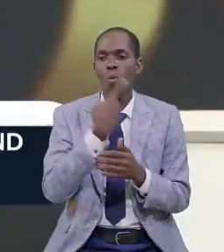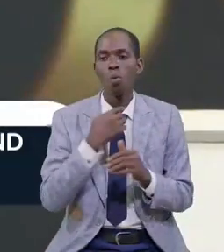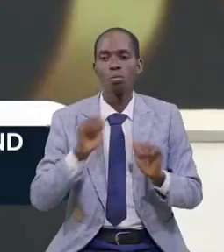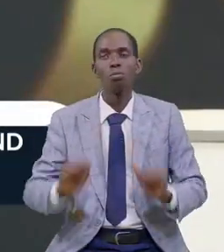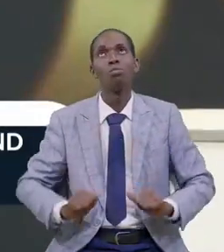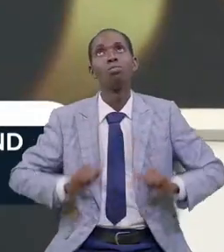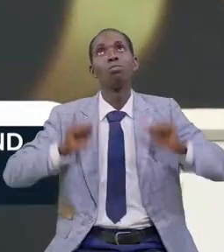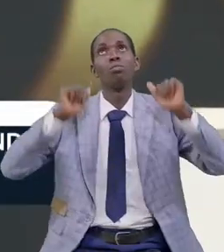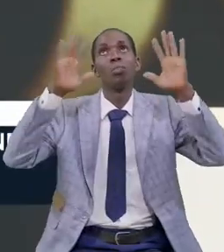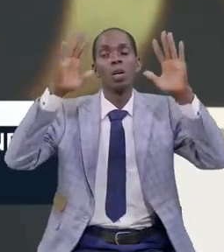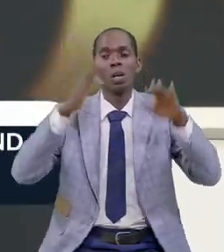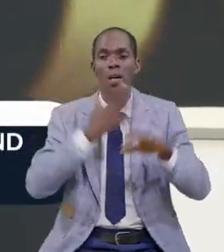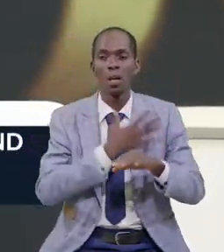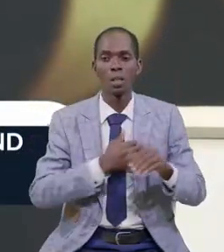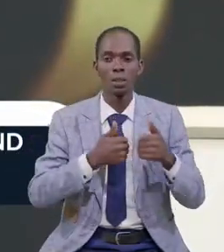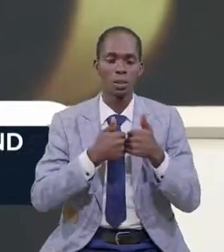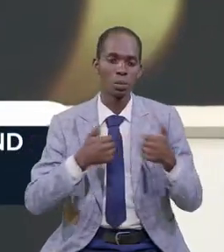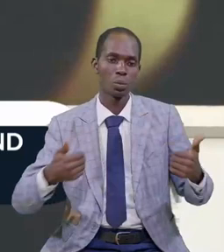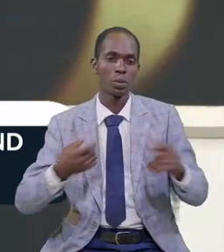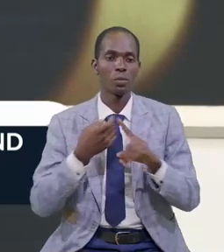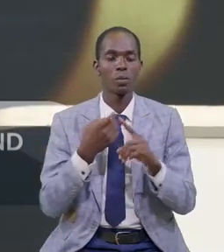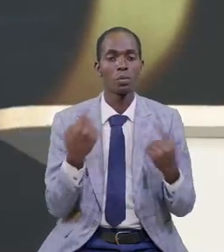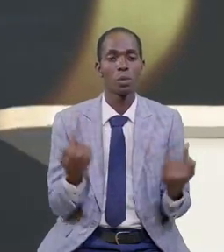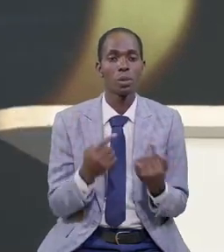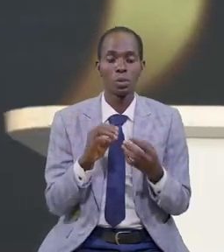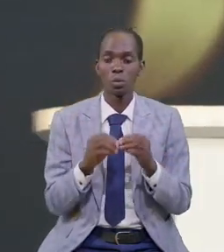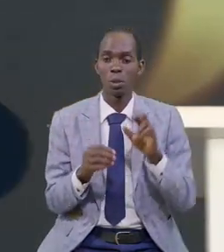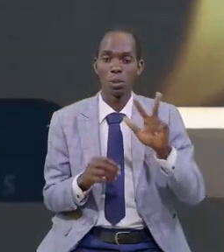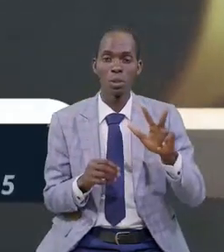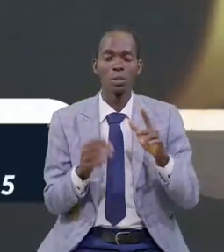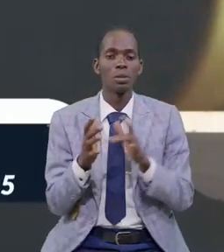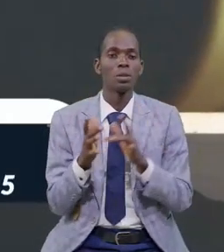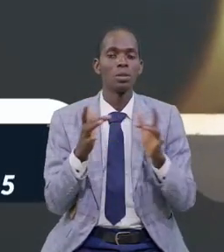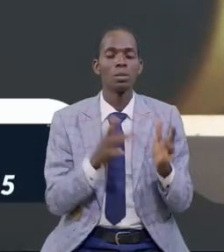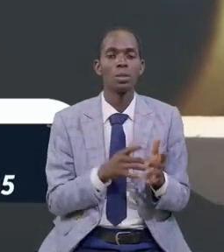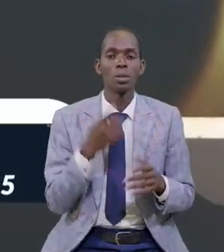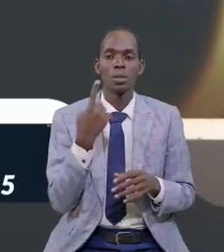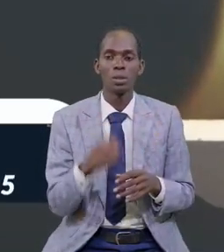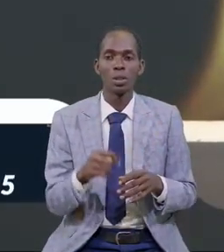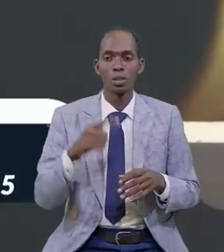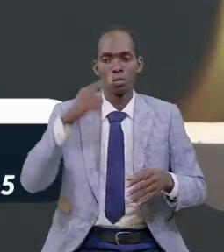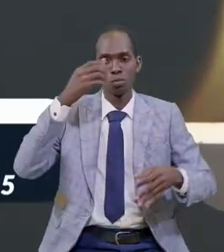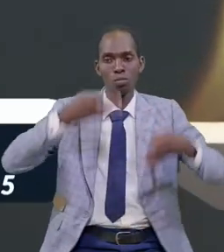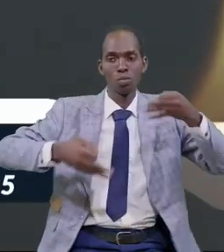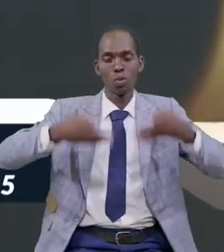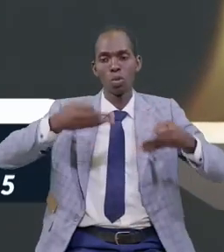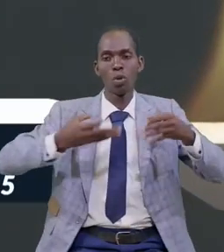justificateur de tous ceux qui se soumettent et se séparent du péché 3